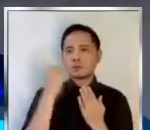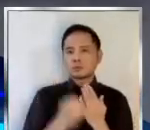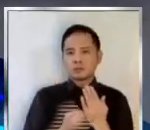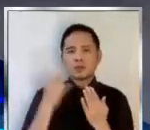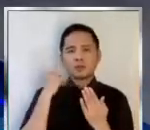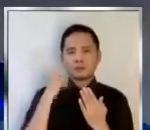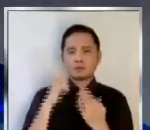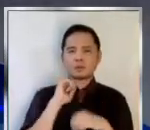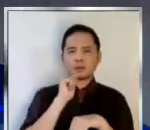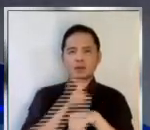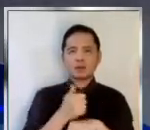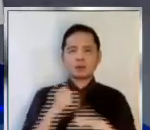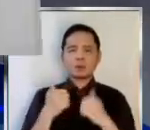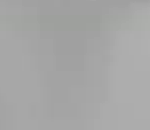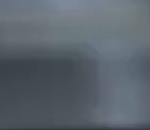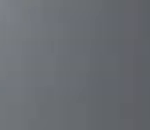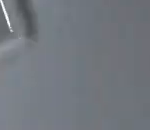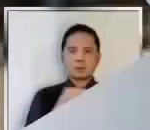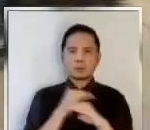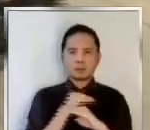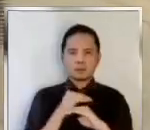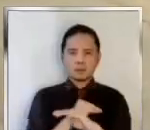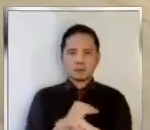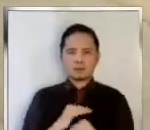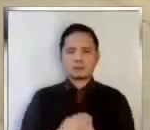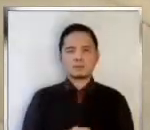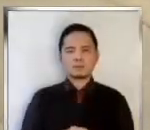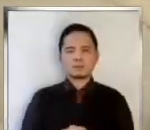tinutukan ni Mark Salazar.